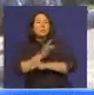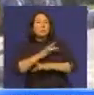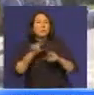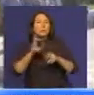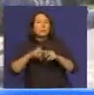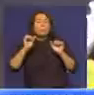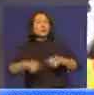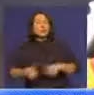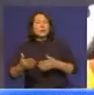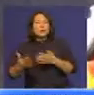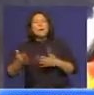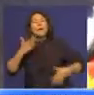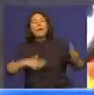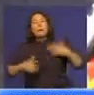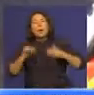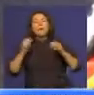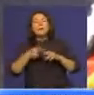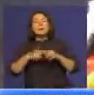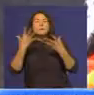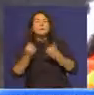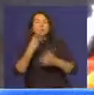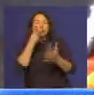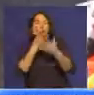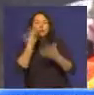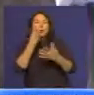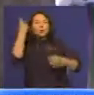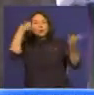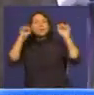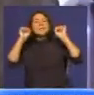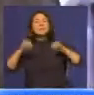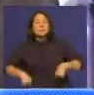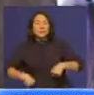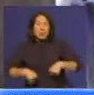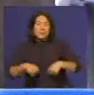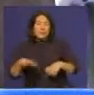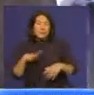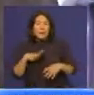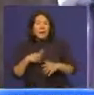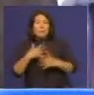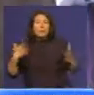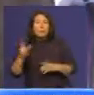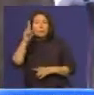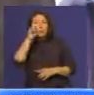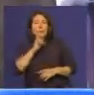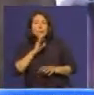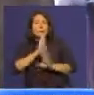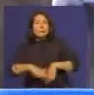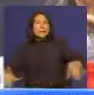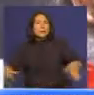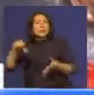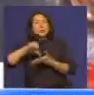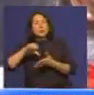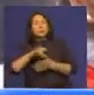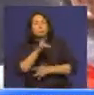котором можно порезвиться. В этот день также возможно проявить свои творческие способности. С большим удовольствием и желанием дошколята